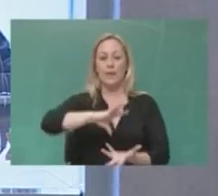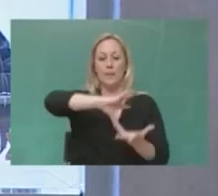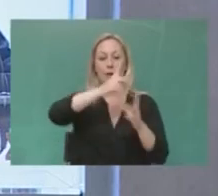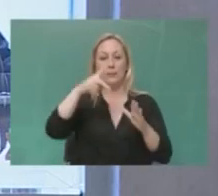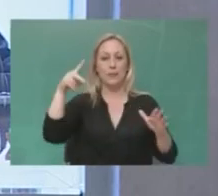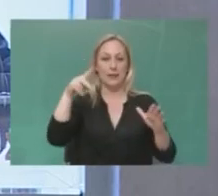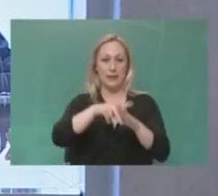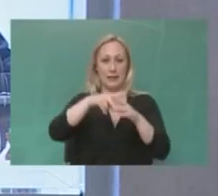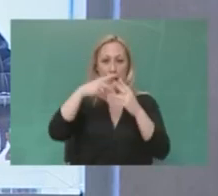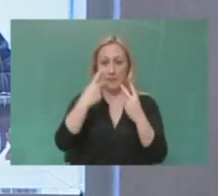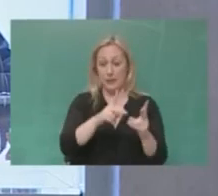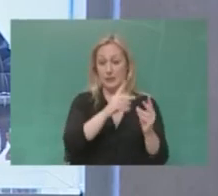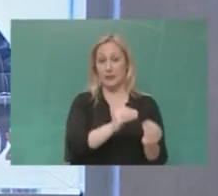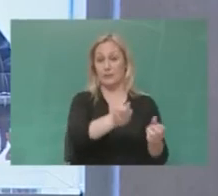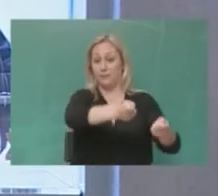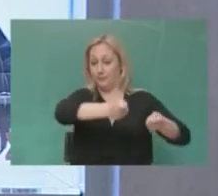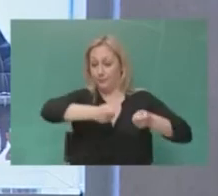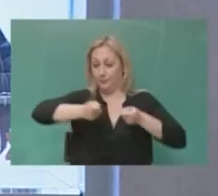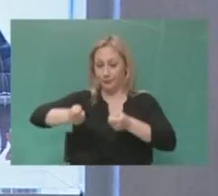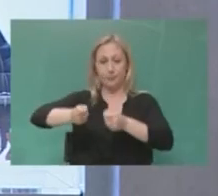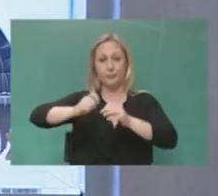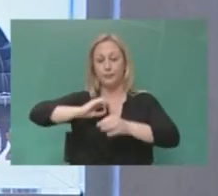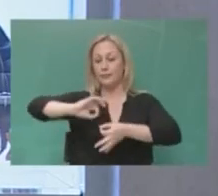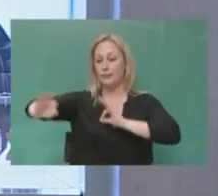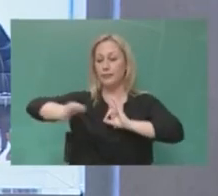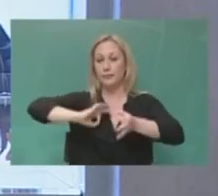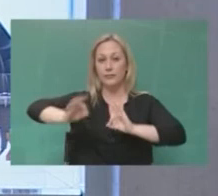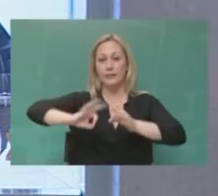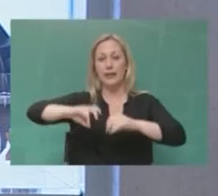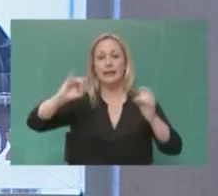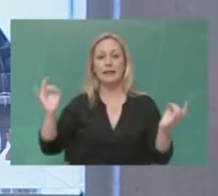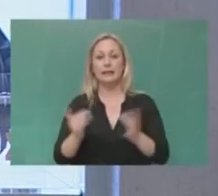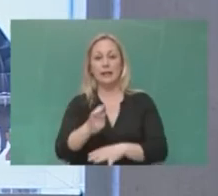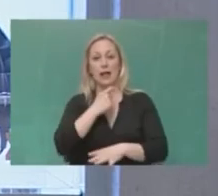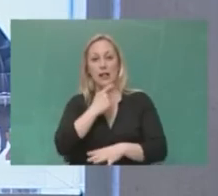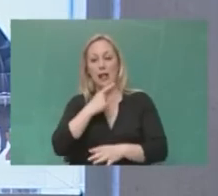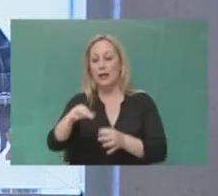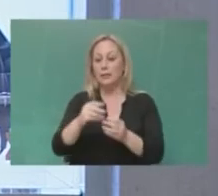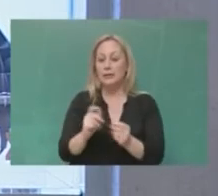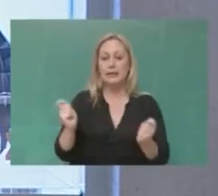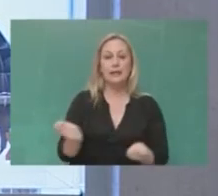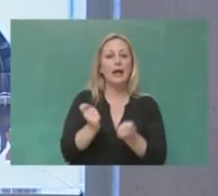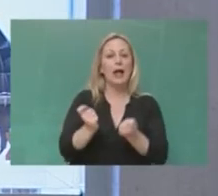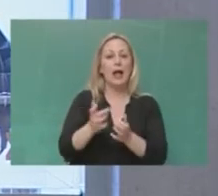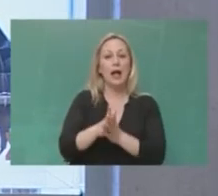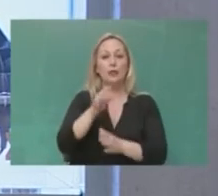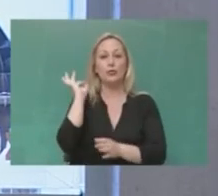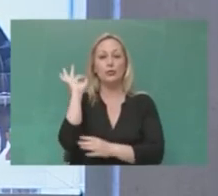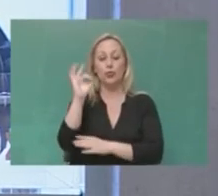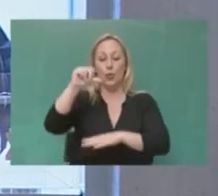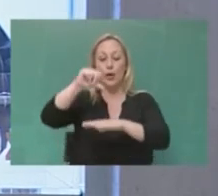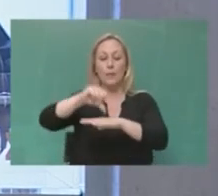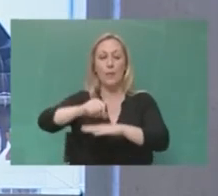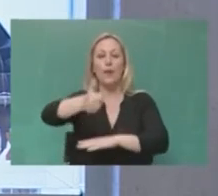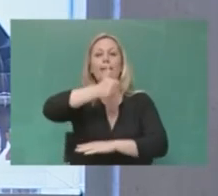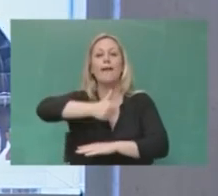στην οποία περιγράφονται τα μέτρα που πρέπει να ληφτούν προκειμένου η πόλη θα είναι ανθεκτική. Και τι θα